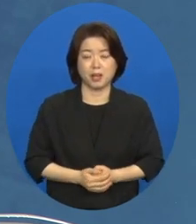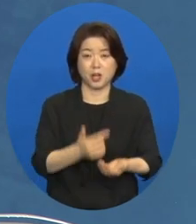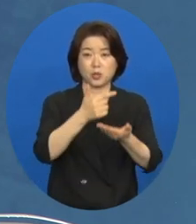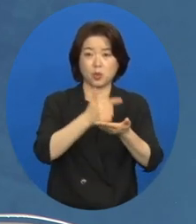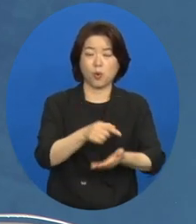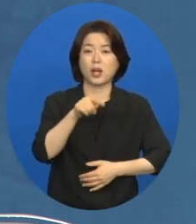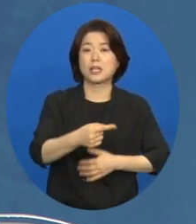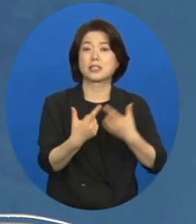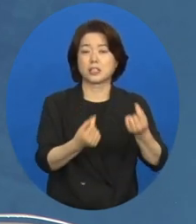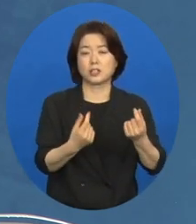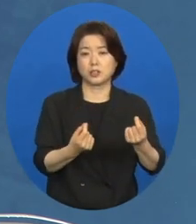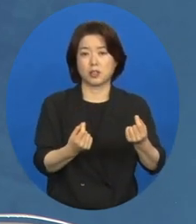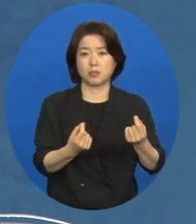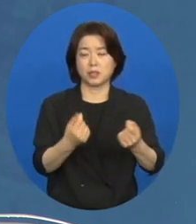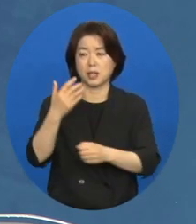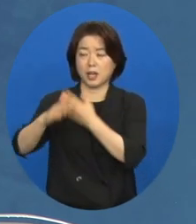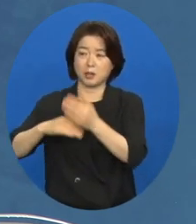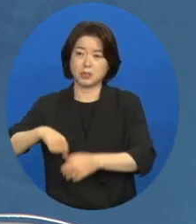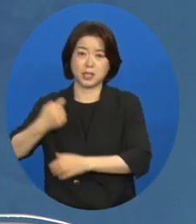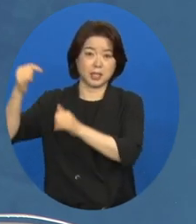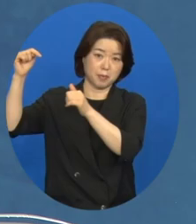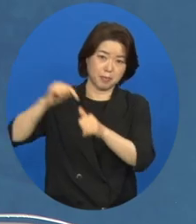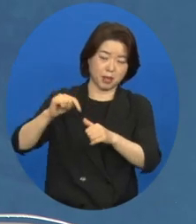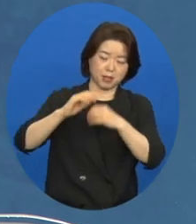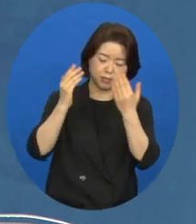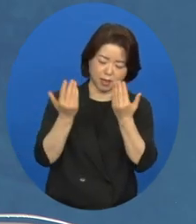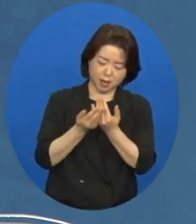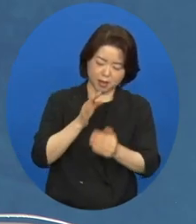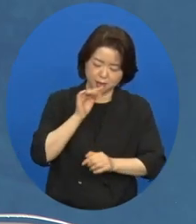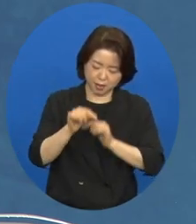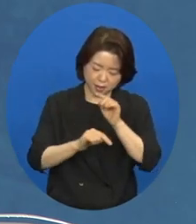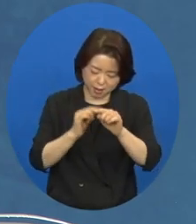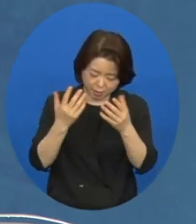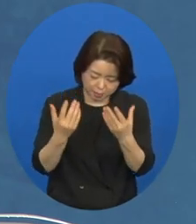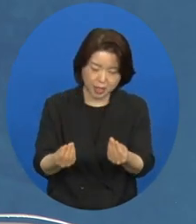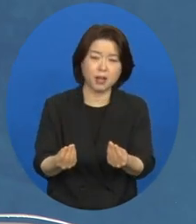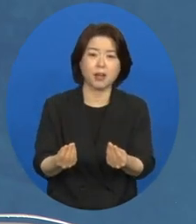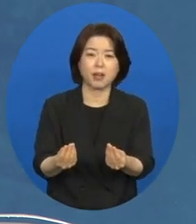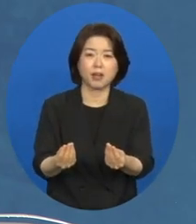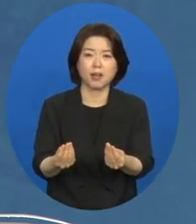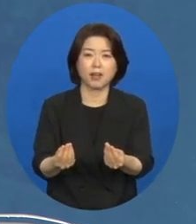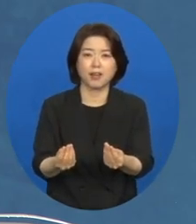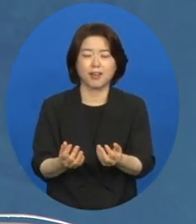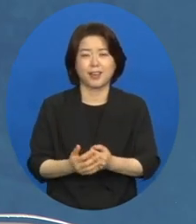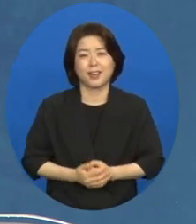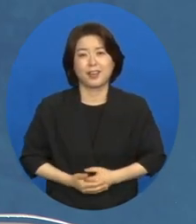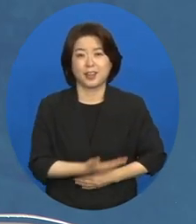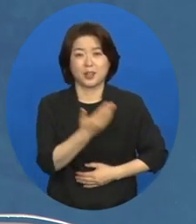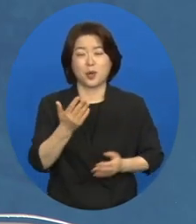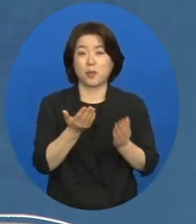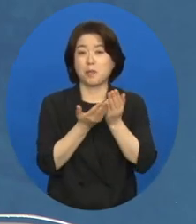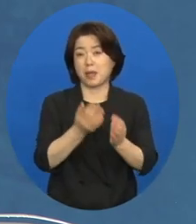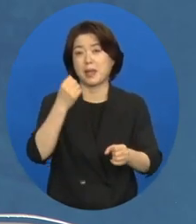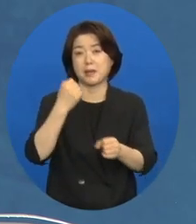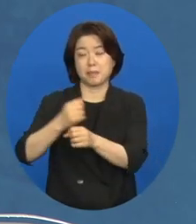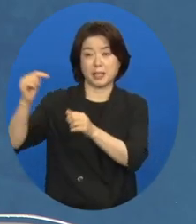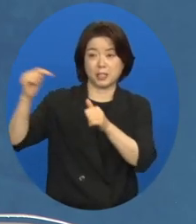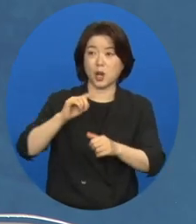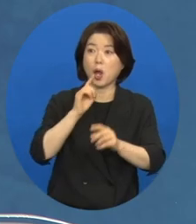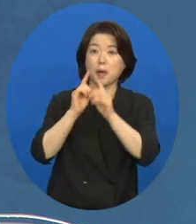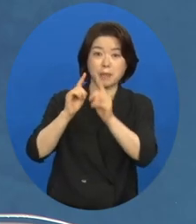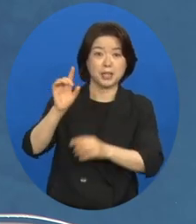하여 하나님이 자기에게 명하신 대로 다 준행하였더라. 여러분, 방주를 만들어라 한